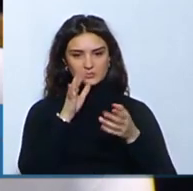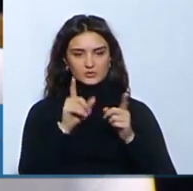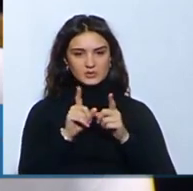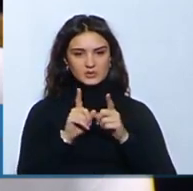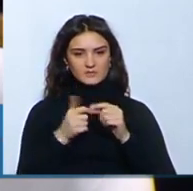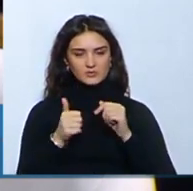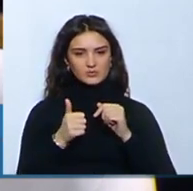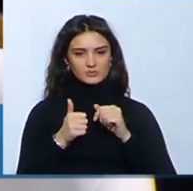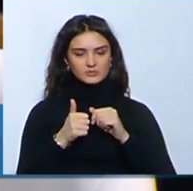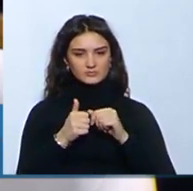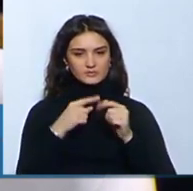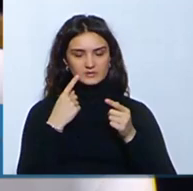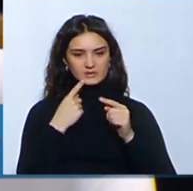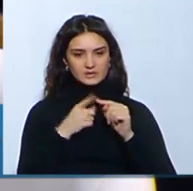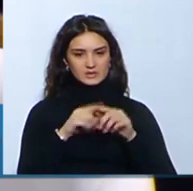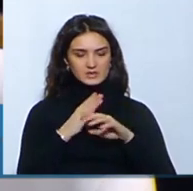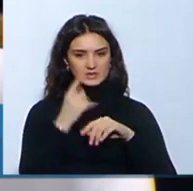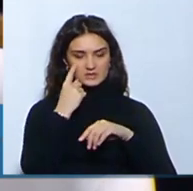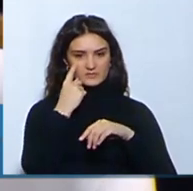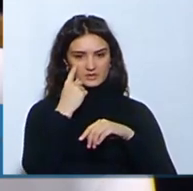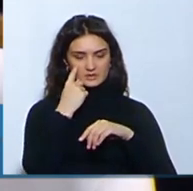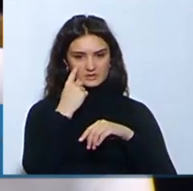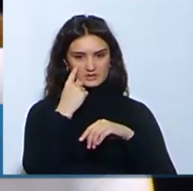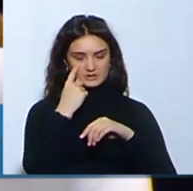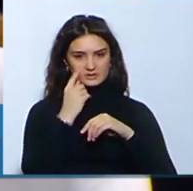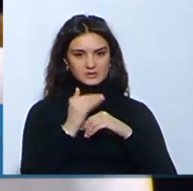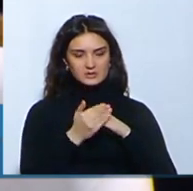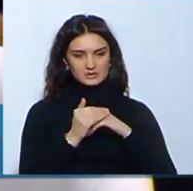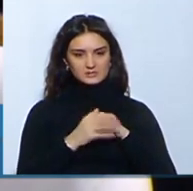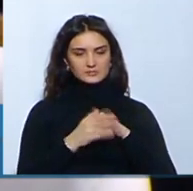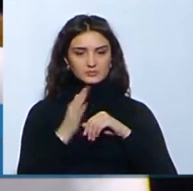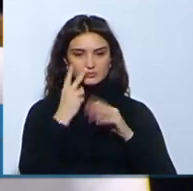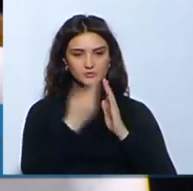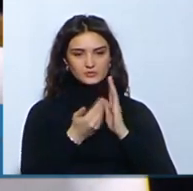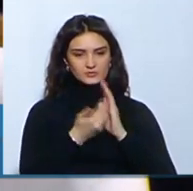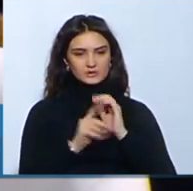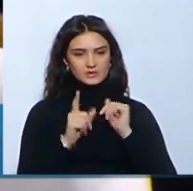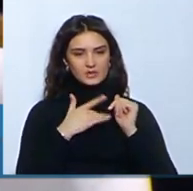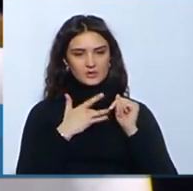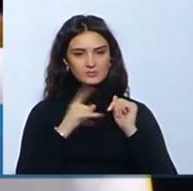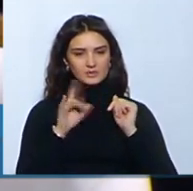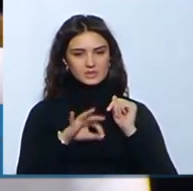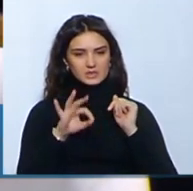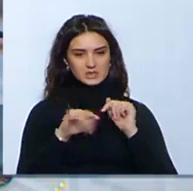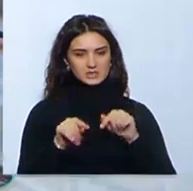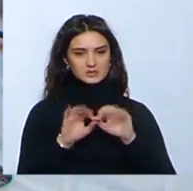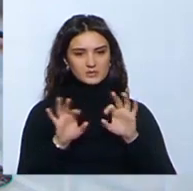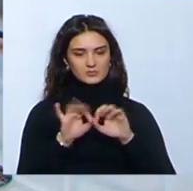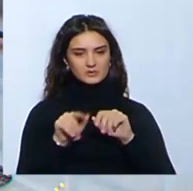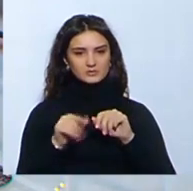როგორც აღნიშნეთ, ეს არის თვალბუდის და თვალის კაკლის დაზიანება. მოდით ვაჩვენოთ დაახლოებით რა მიდამოზე ალაპარაკი ხომ